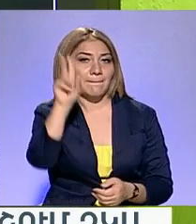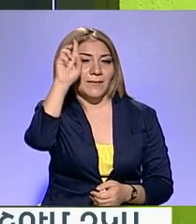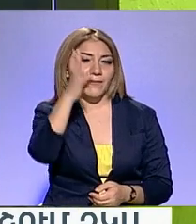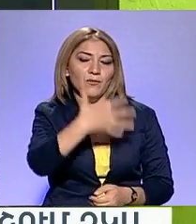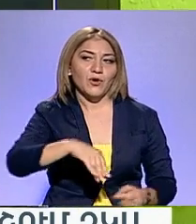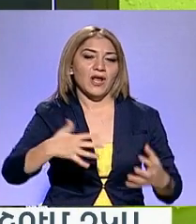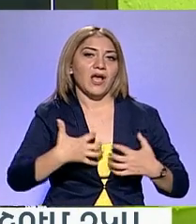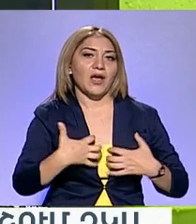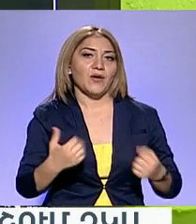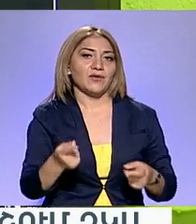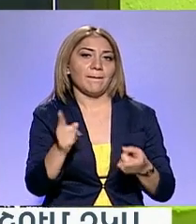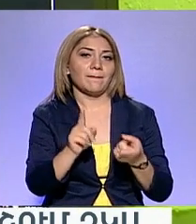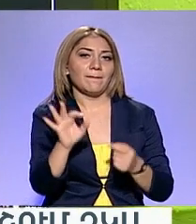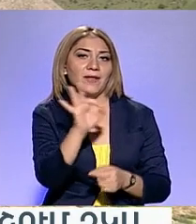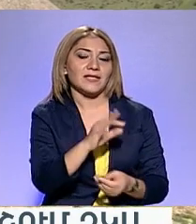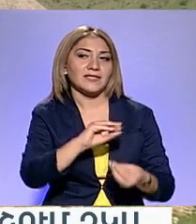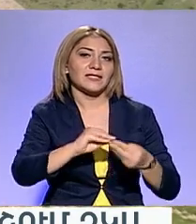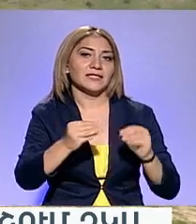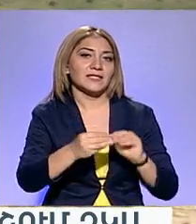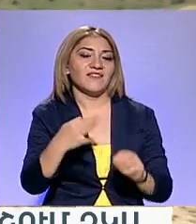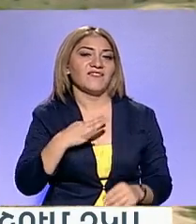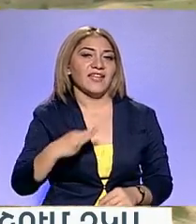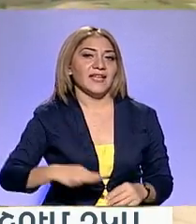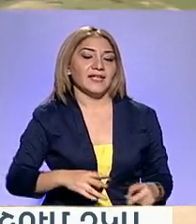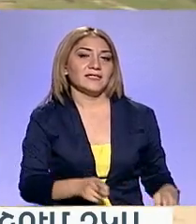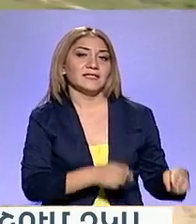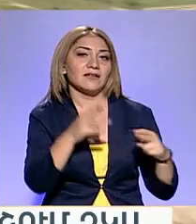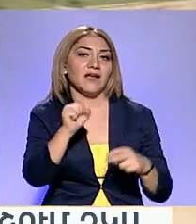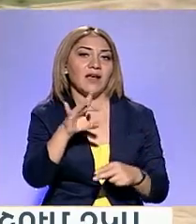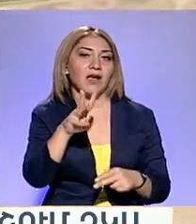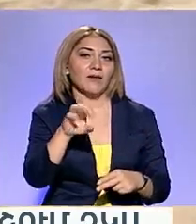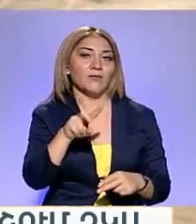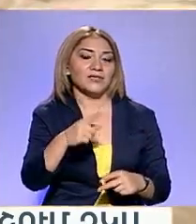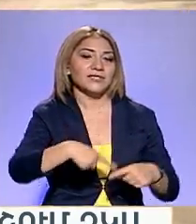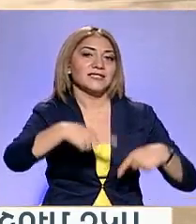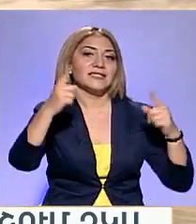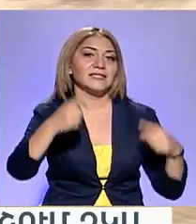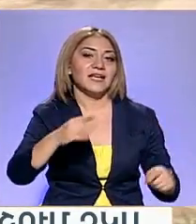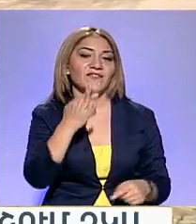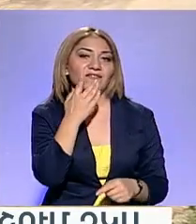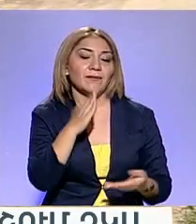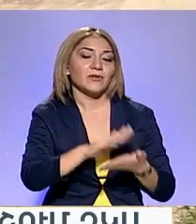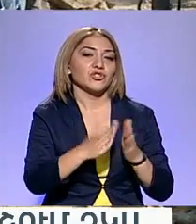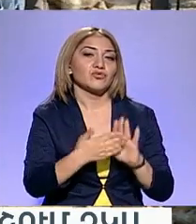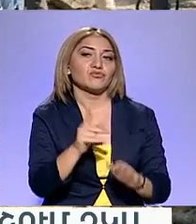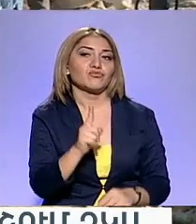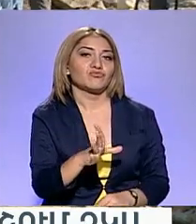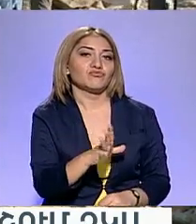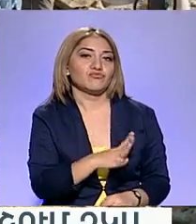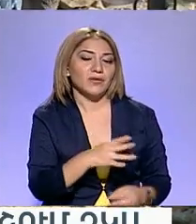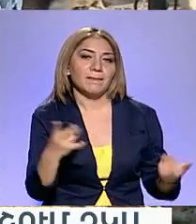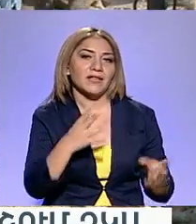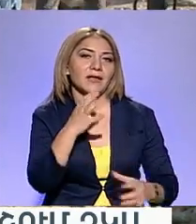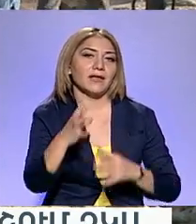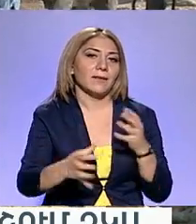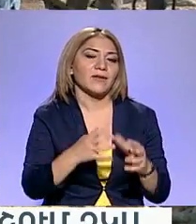բոլորի առողջությանը վերաբերող խնդրի մասին էր։ Ֆրանսիա այցին Ամուլսարի Լիդիանի վերաբերյալ ինչ են պայմանավորվել։ Մեզ պետք է